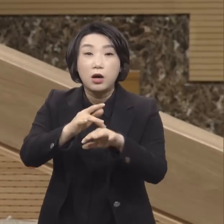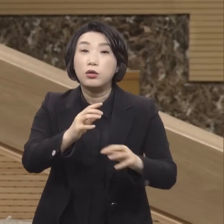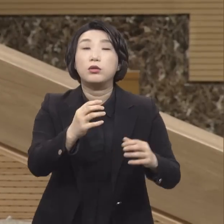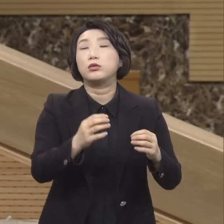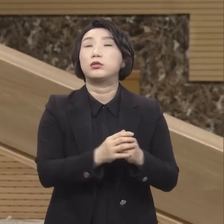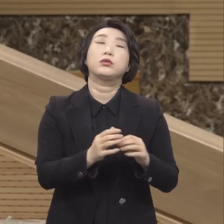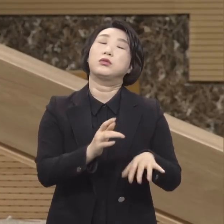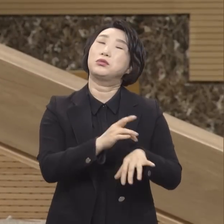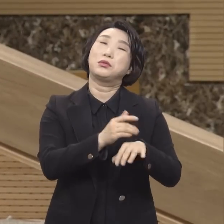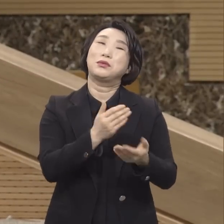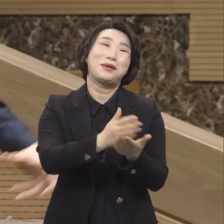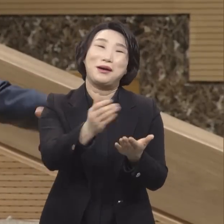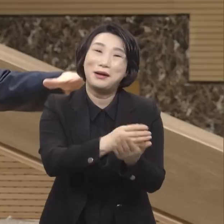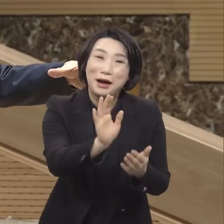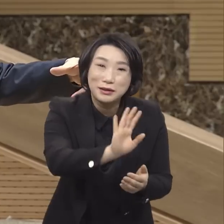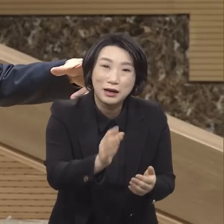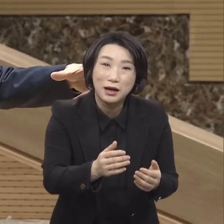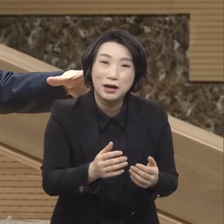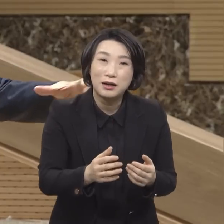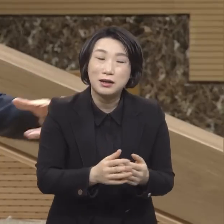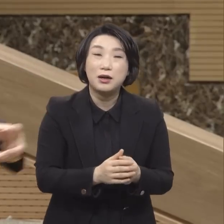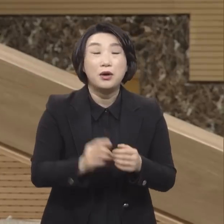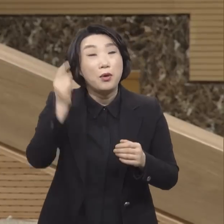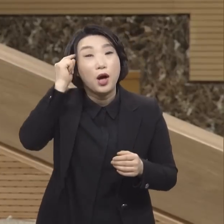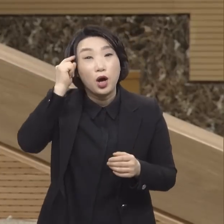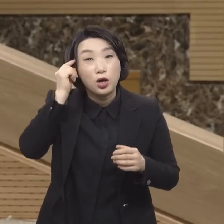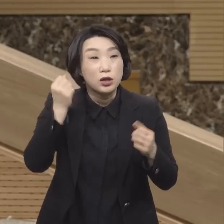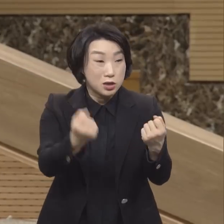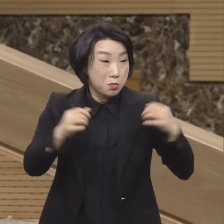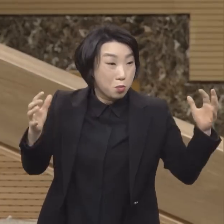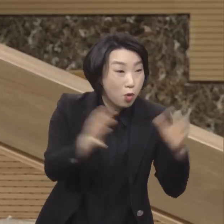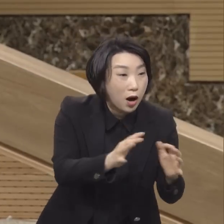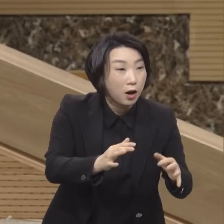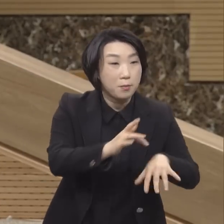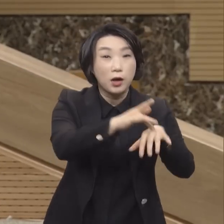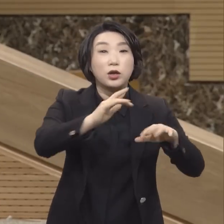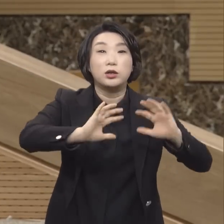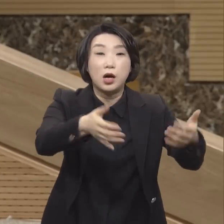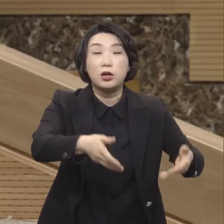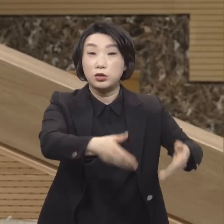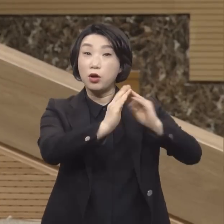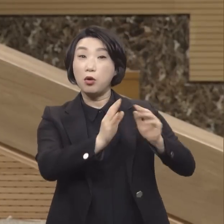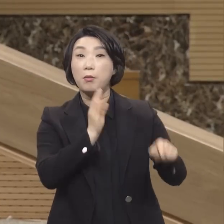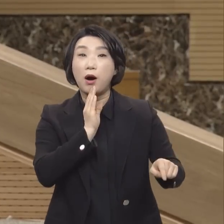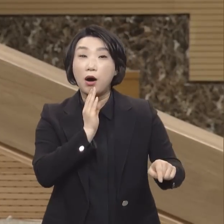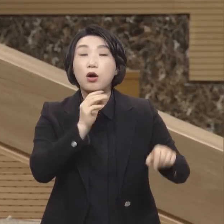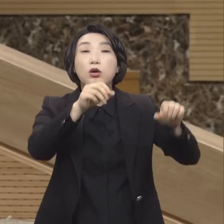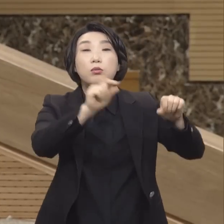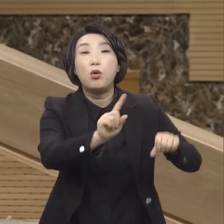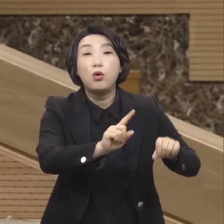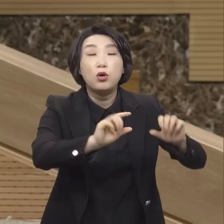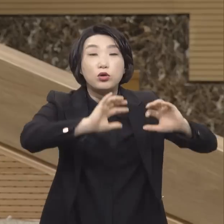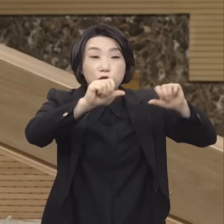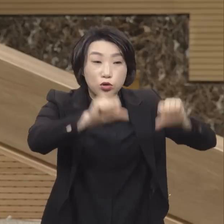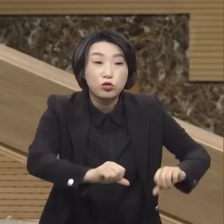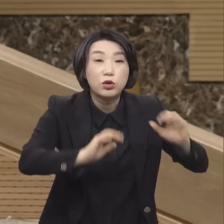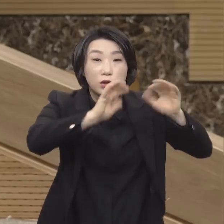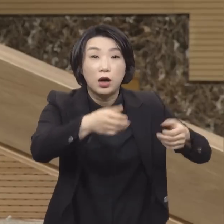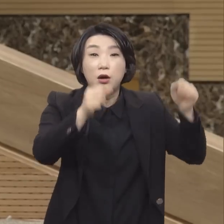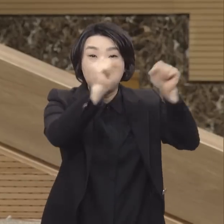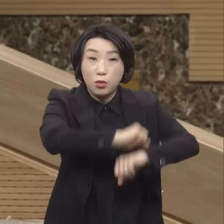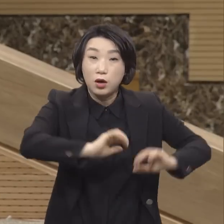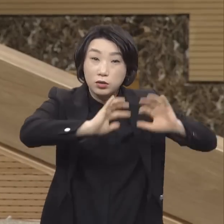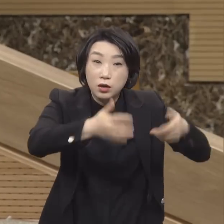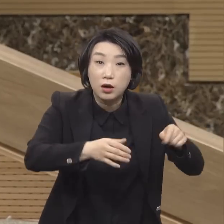해. 왜? 힘을 앞에서 자기 나라를 세워. 그 나라가 무슨 나라냐? 저주의 나라, 멸망의